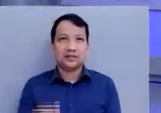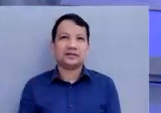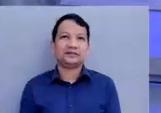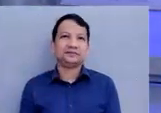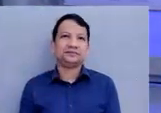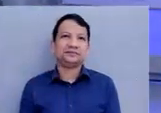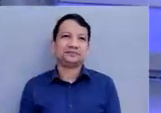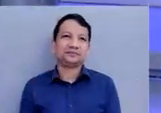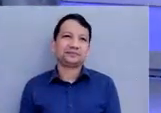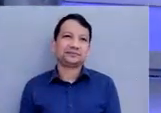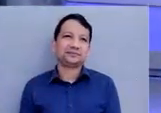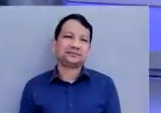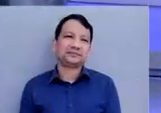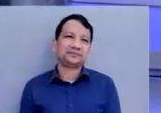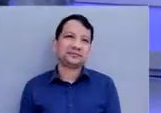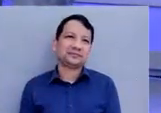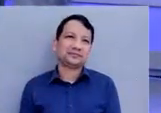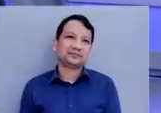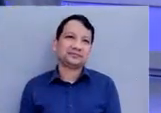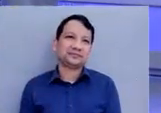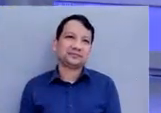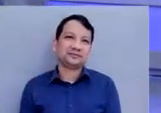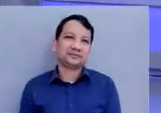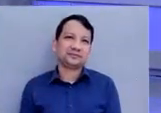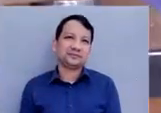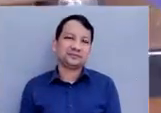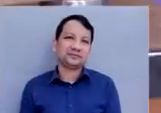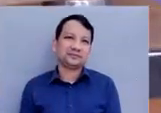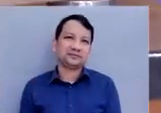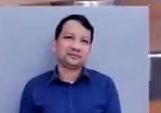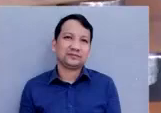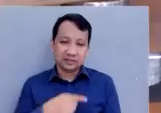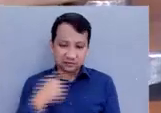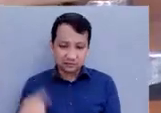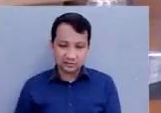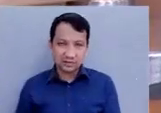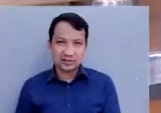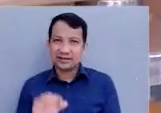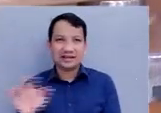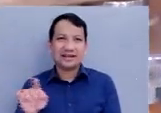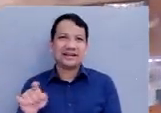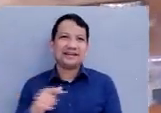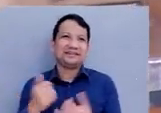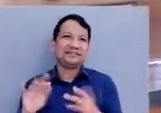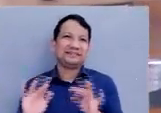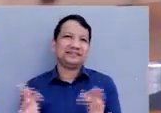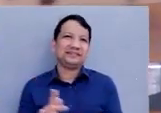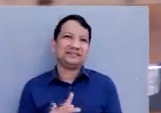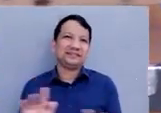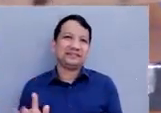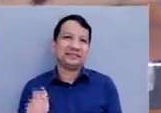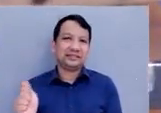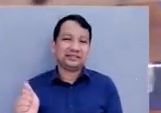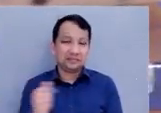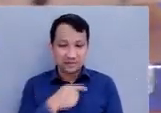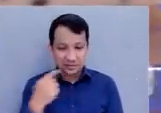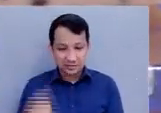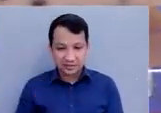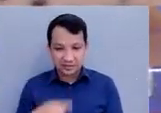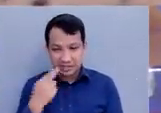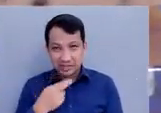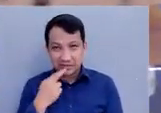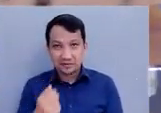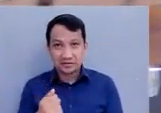tayo Teka aayw ba yung may dugong Chinese wala an wala wala kasi sa sa mga Chinese restaurant may ano